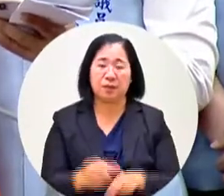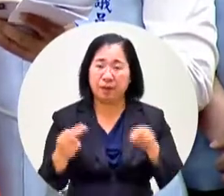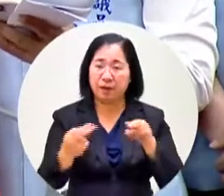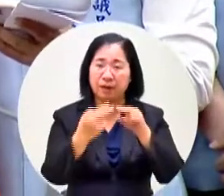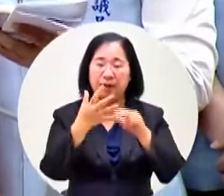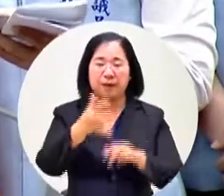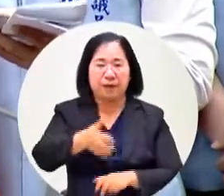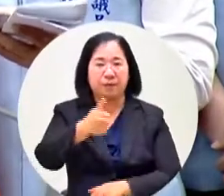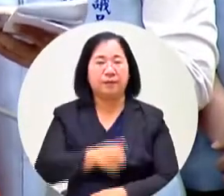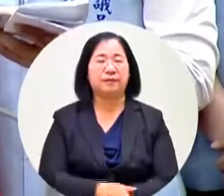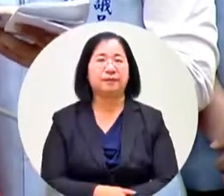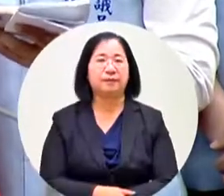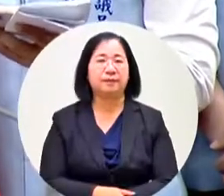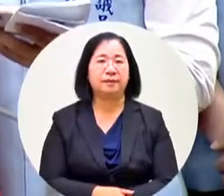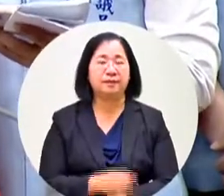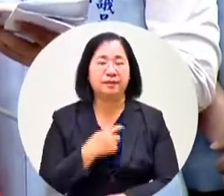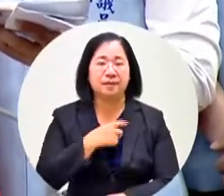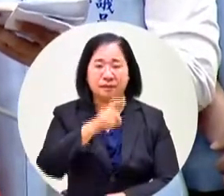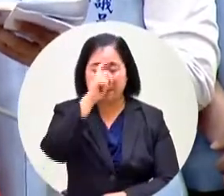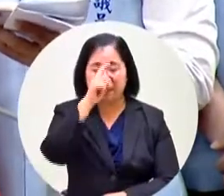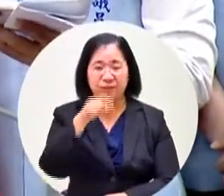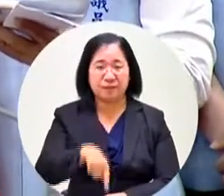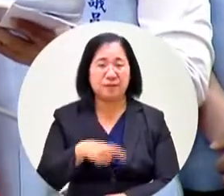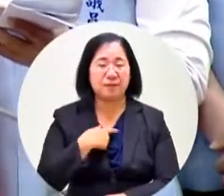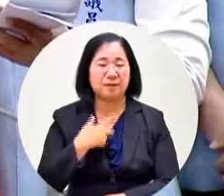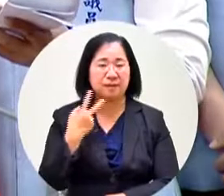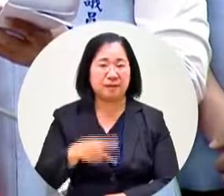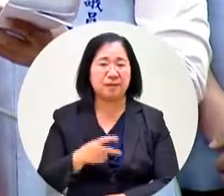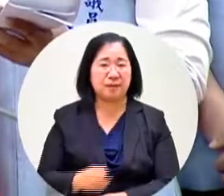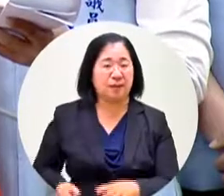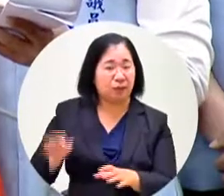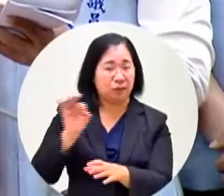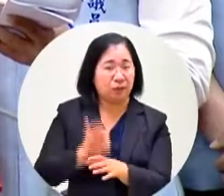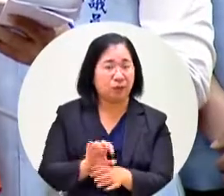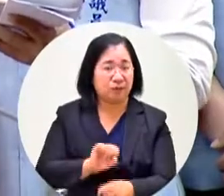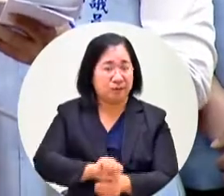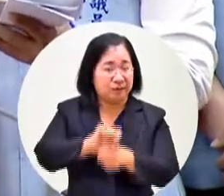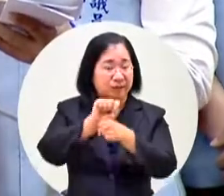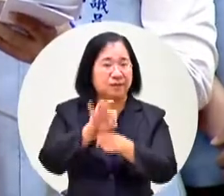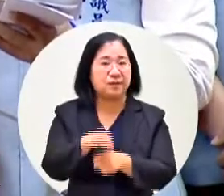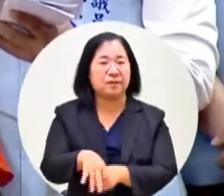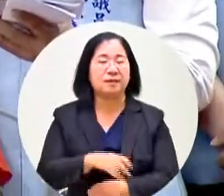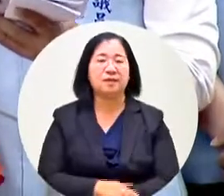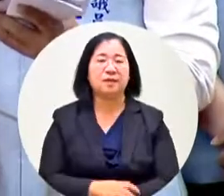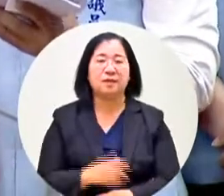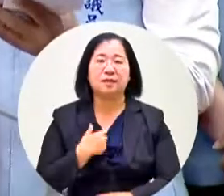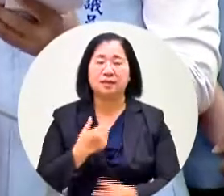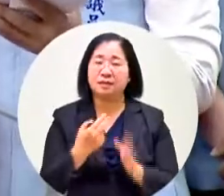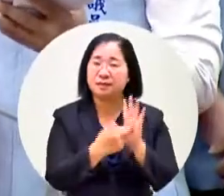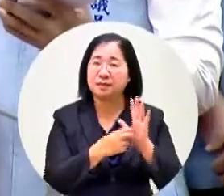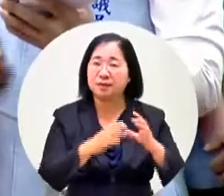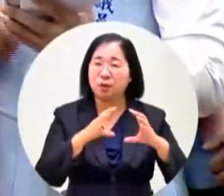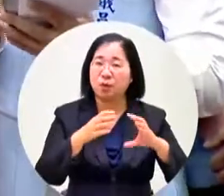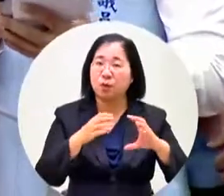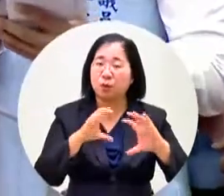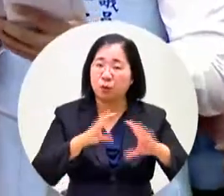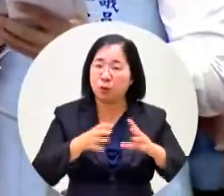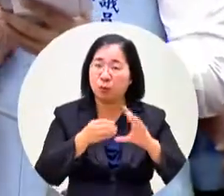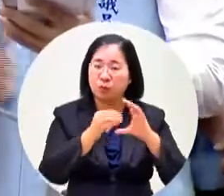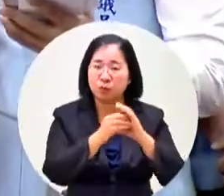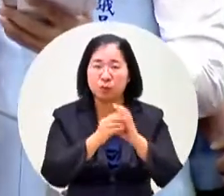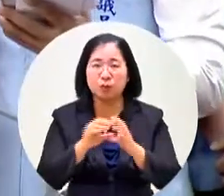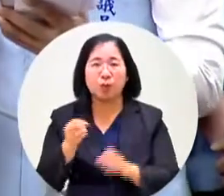设厂的公司去见了那些老板，希望他们能够到高雄继续来加码，比如说国